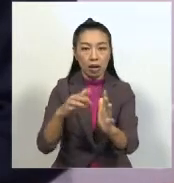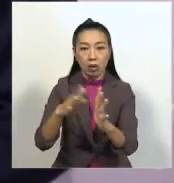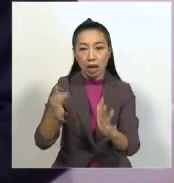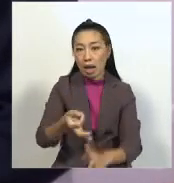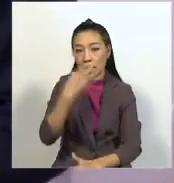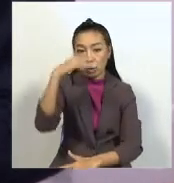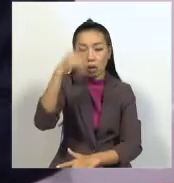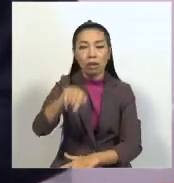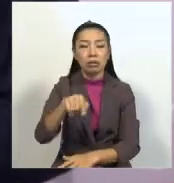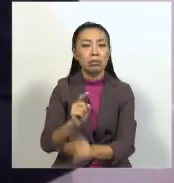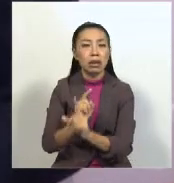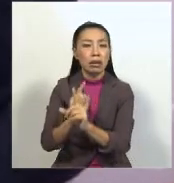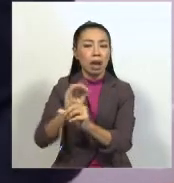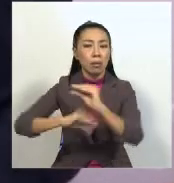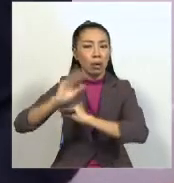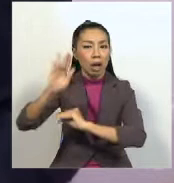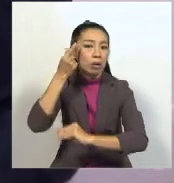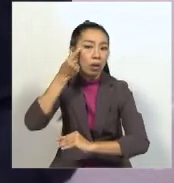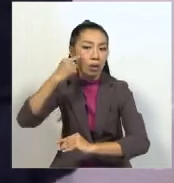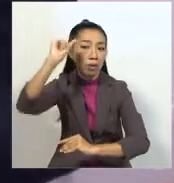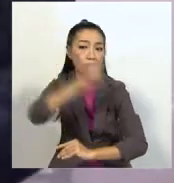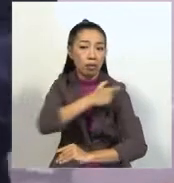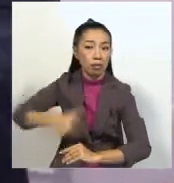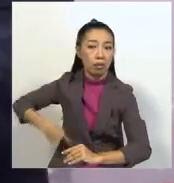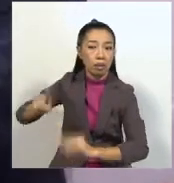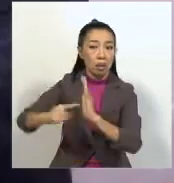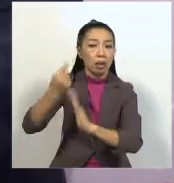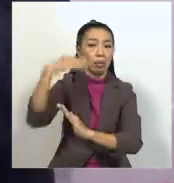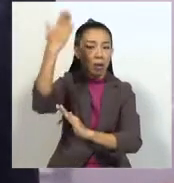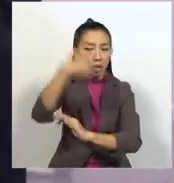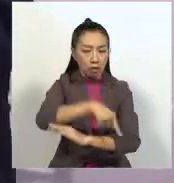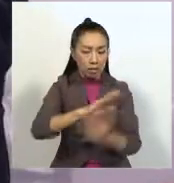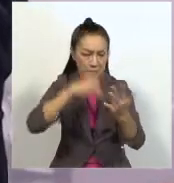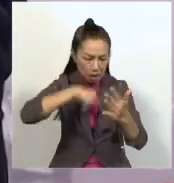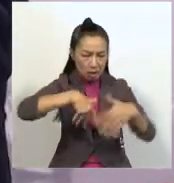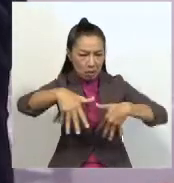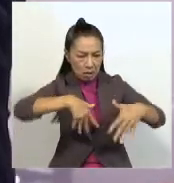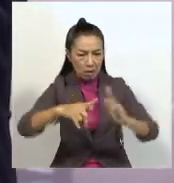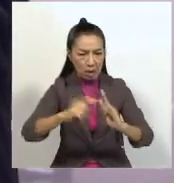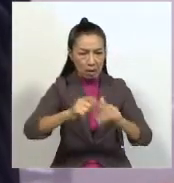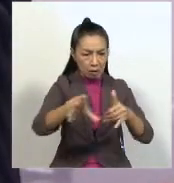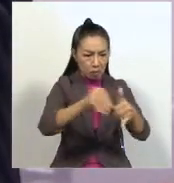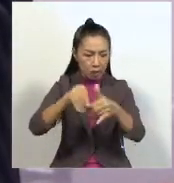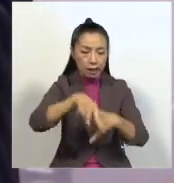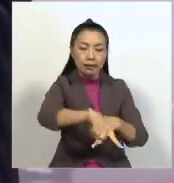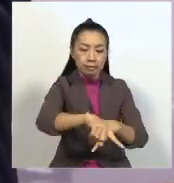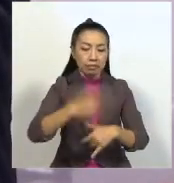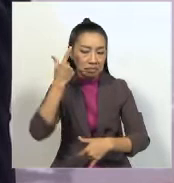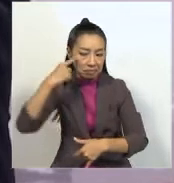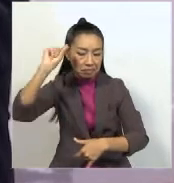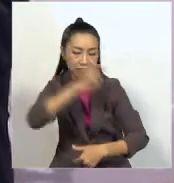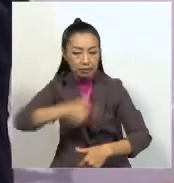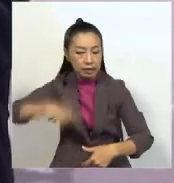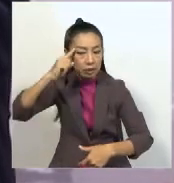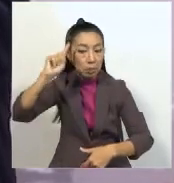เจ้าสมสวรีนะที่ทรงเริ่มต้นมาตรงนี้ในการแก้ปัญหาโรคเอสภายในประเทศเราได้รับความชื่นชมชมเชยจากอะ